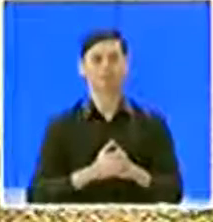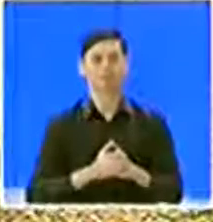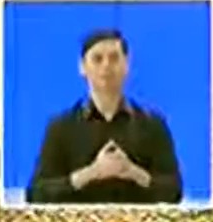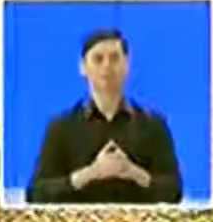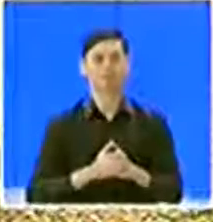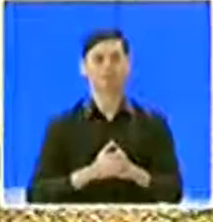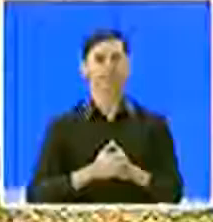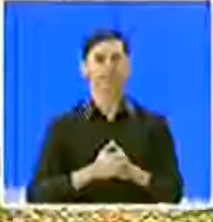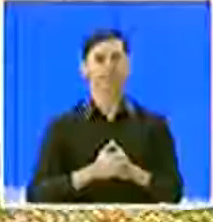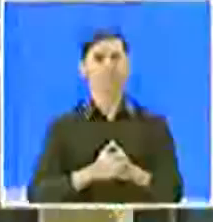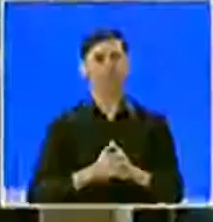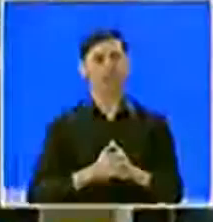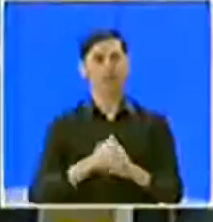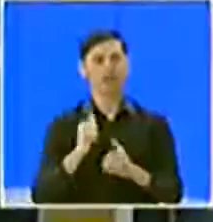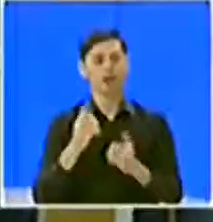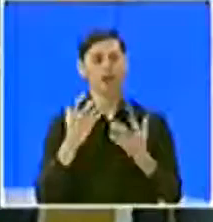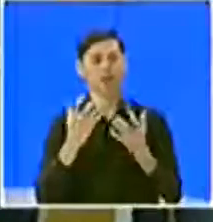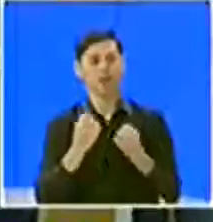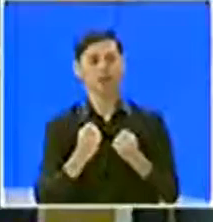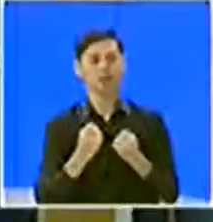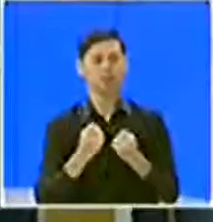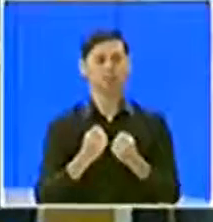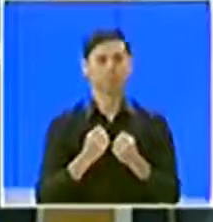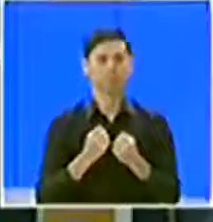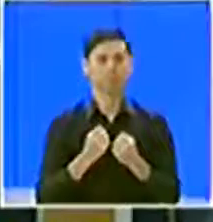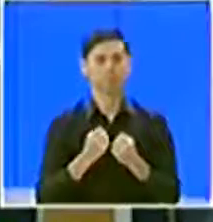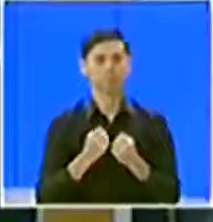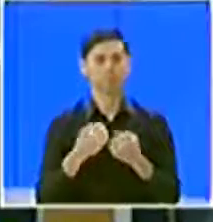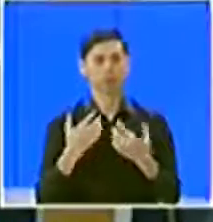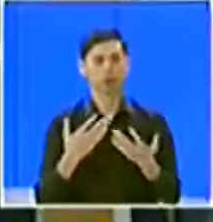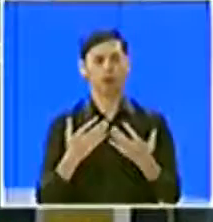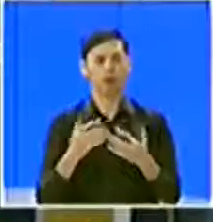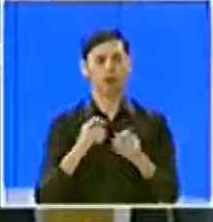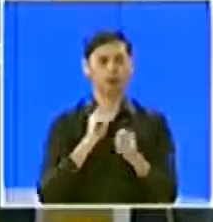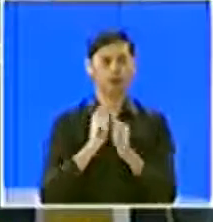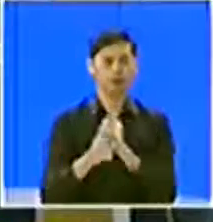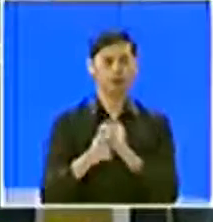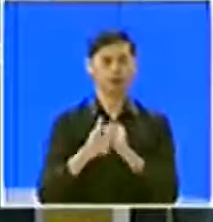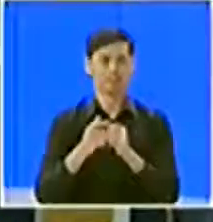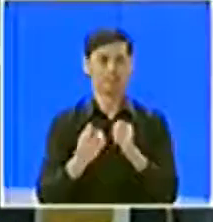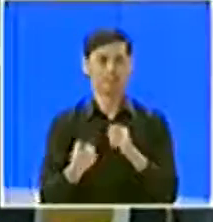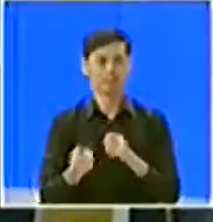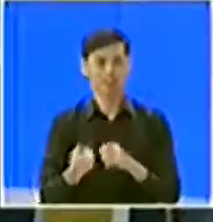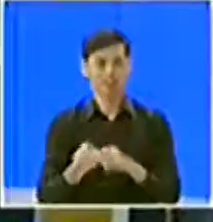Kalau harapan saya sih mudah-mudahan sewa rusunnya jangan terlalu mahal.